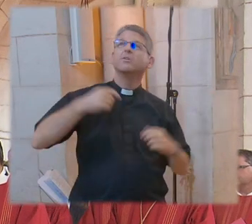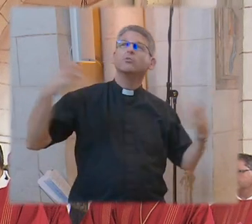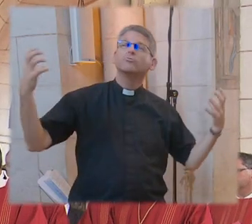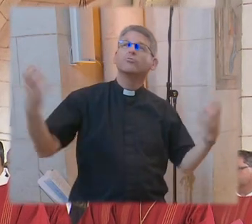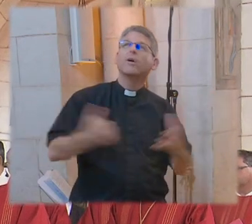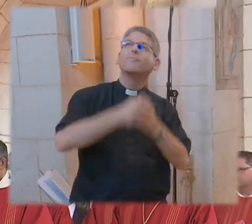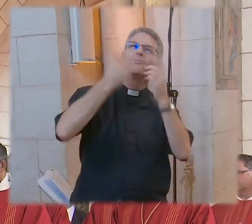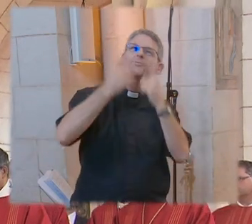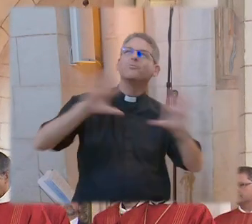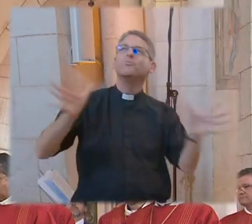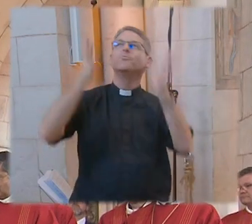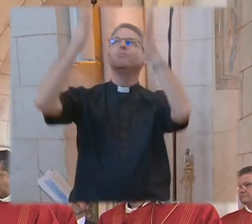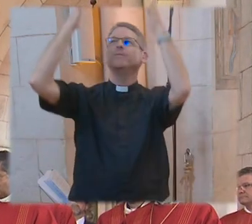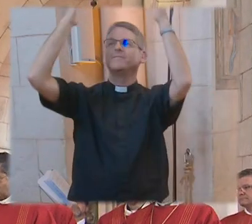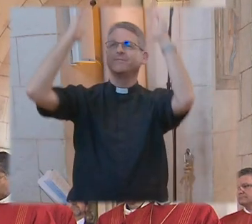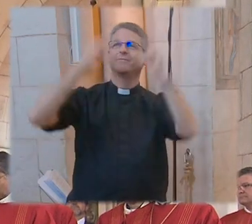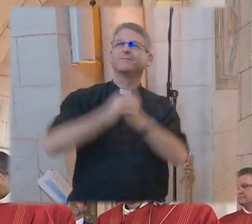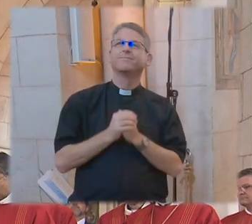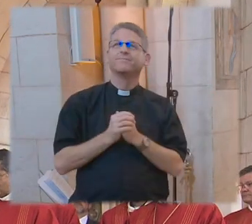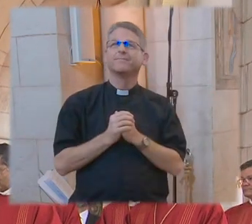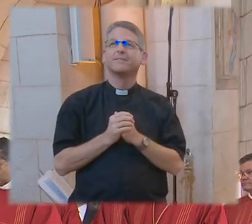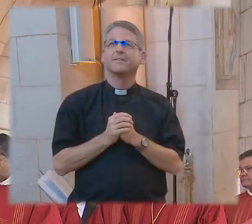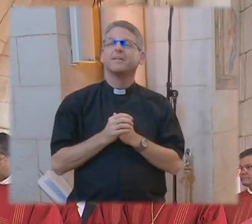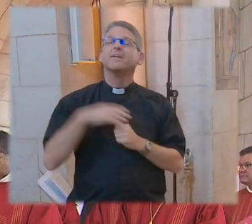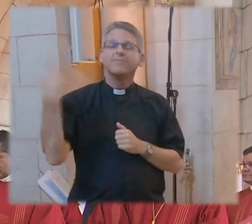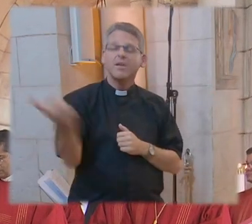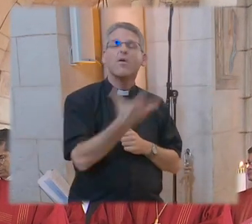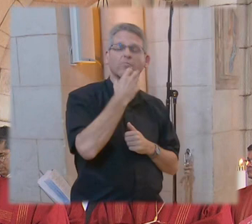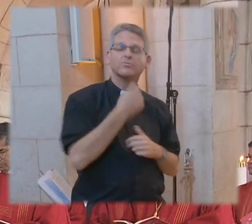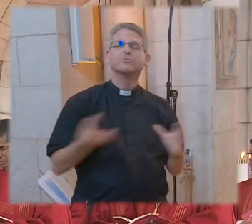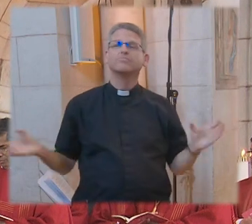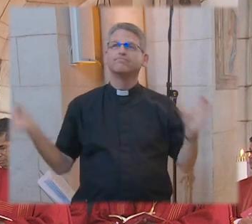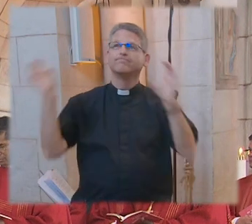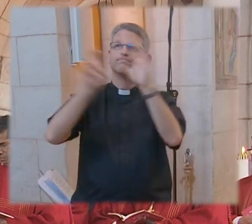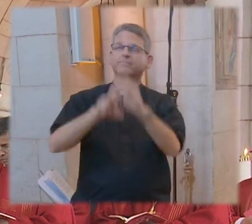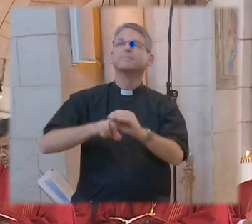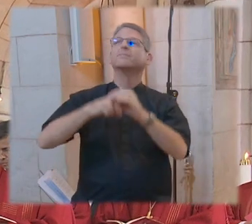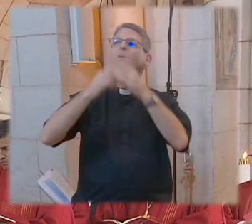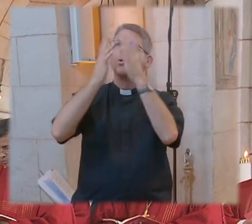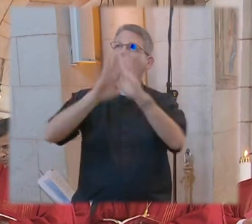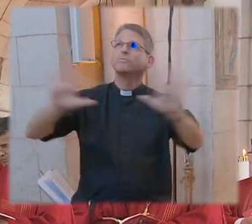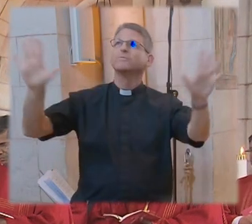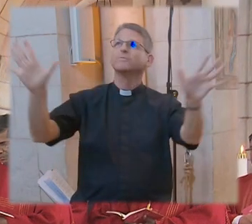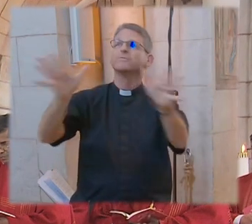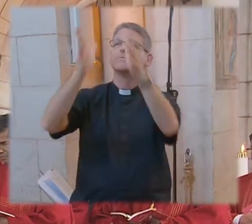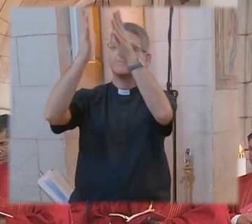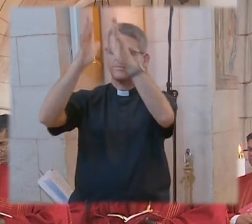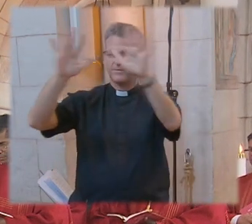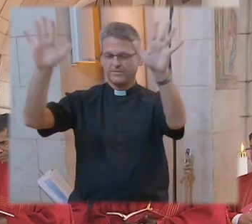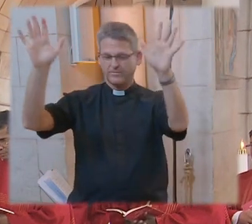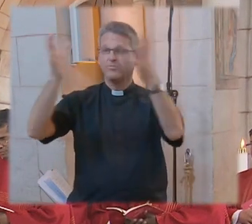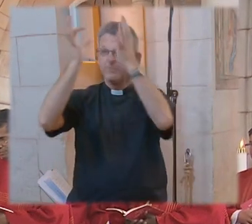dich jubelnd im Chore. Mit ihrem Lobgesang lass auch unsere Stimmen sich vereinen und